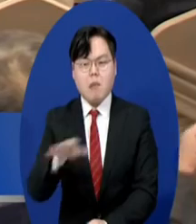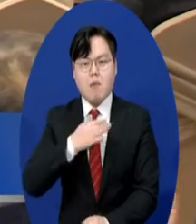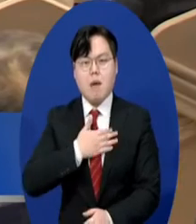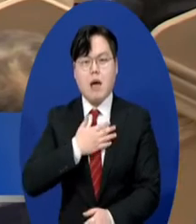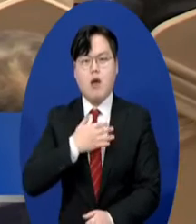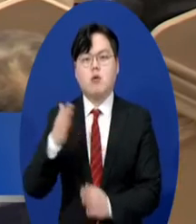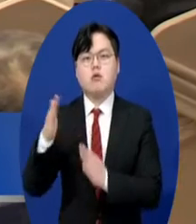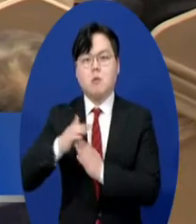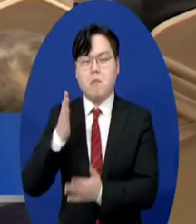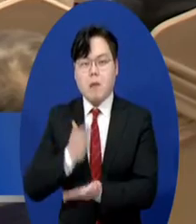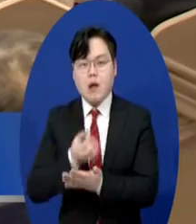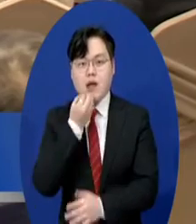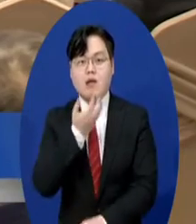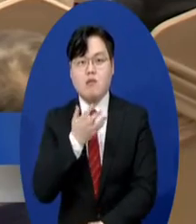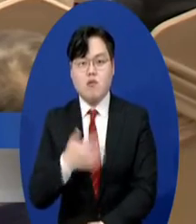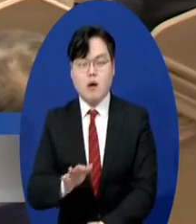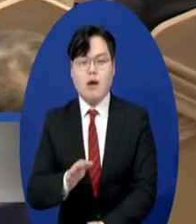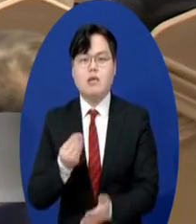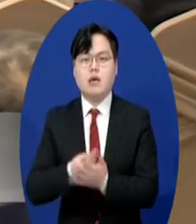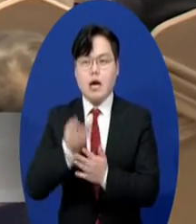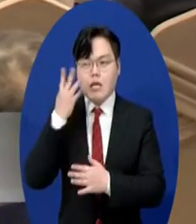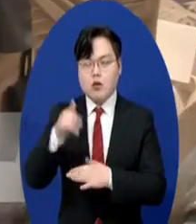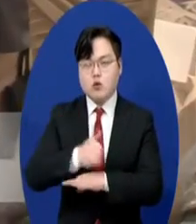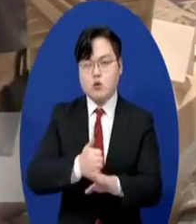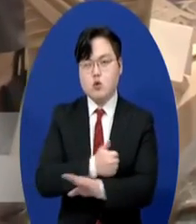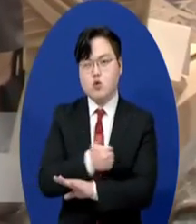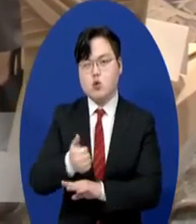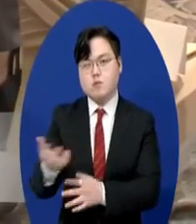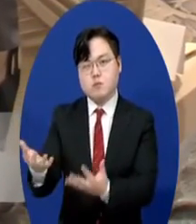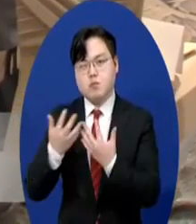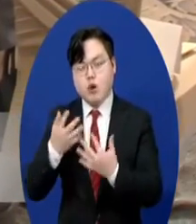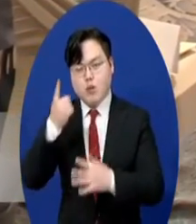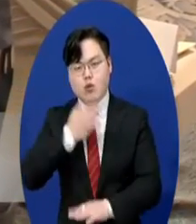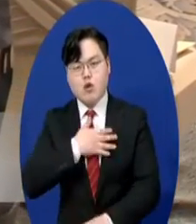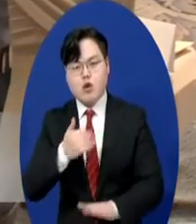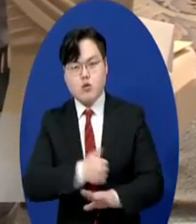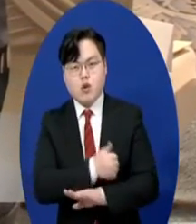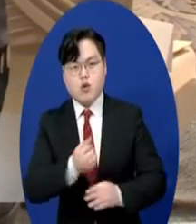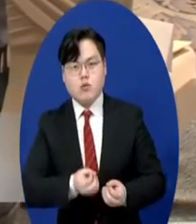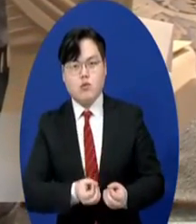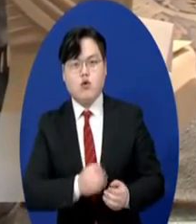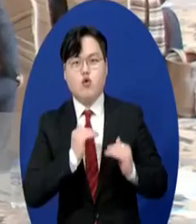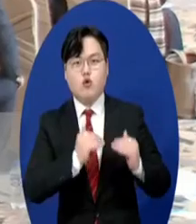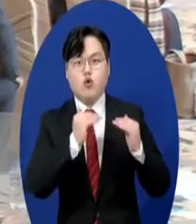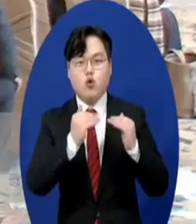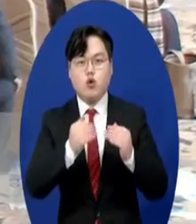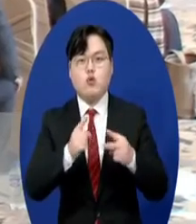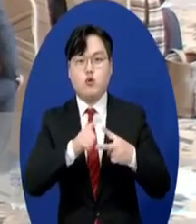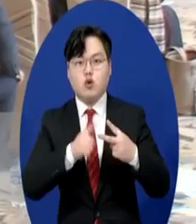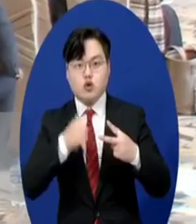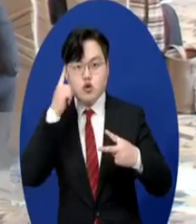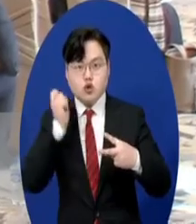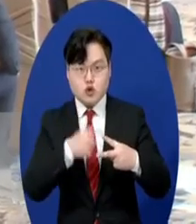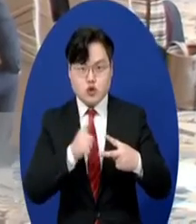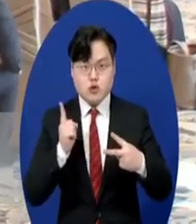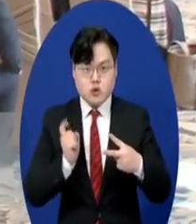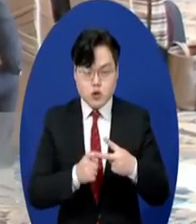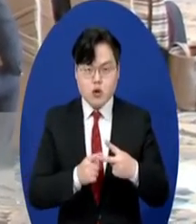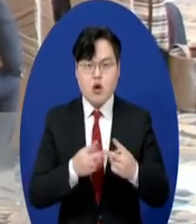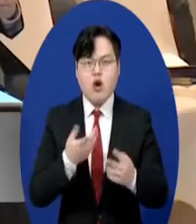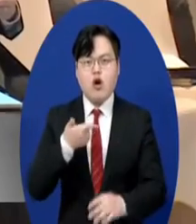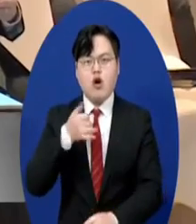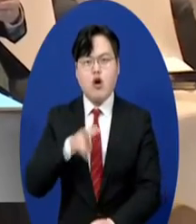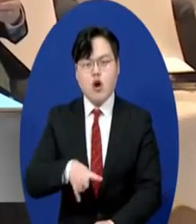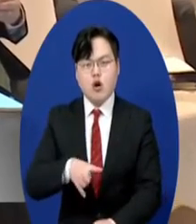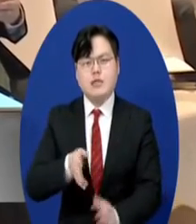төр зогсоодсон байгаа. Энэ салбарт гаднаас жуулчин татах, дотоодын жуулчлалыг хөгжүүлэх гэсэн хоёр үндсэн зорилго бий. Гол нь жуулчлалын